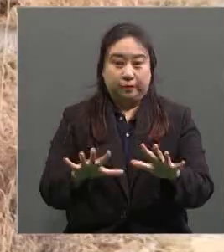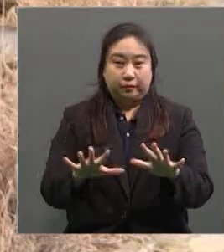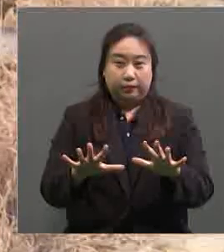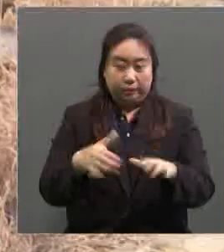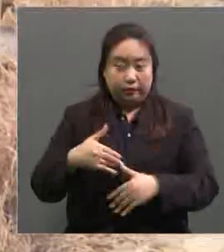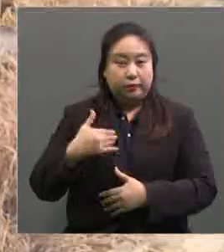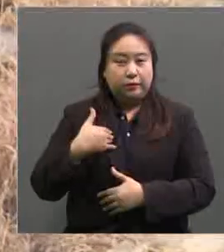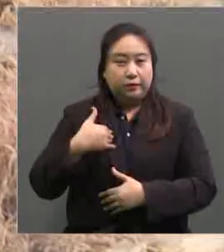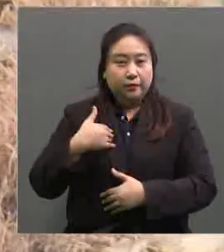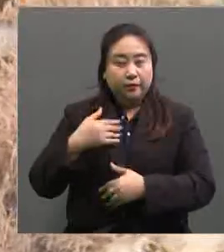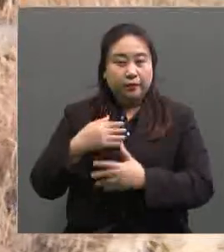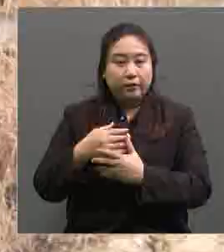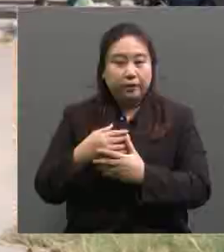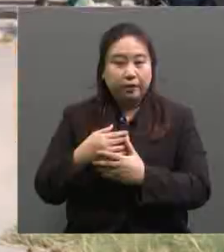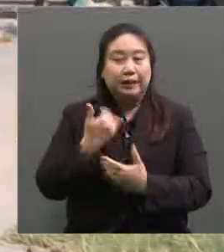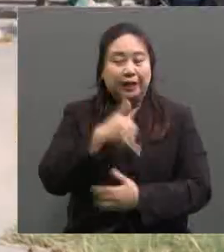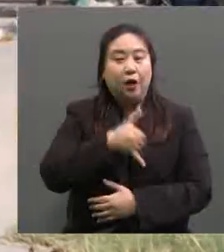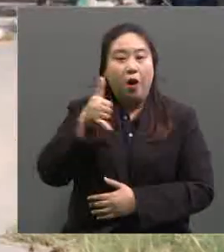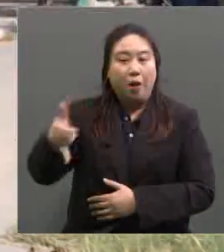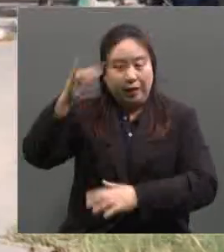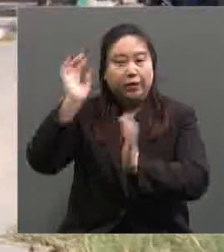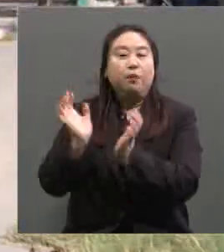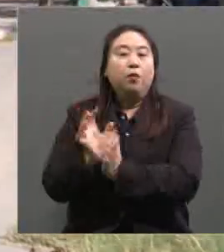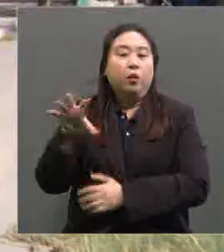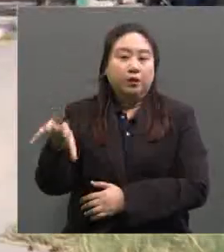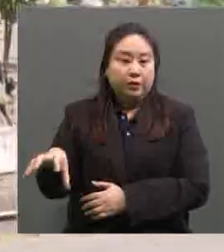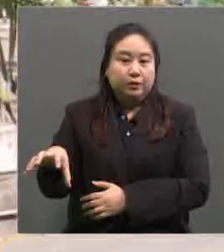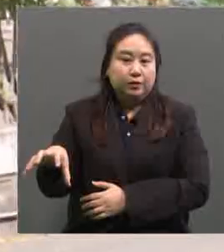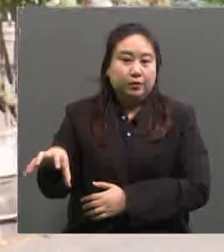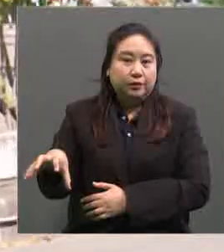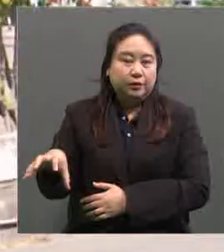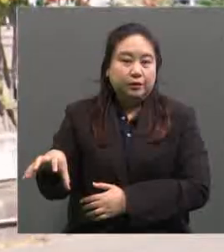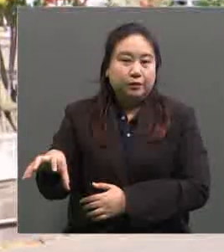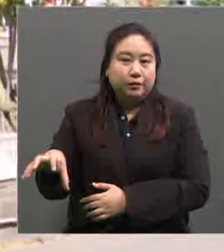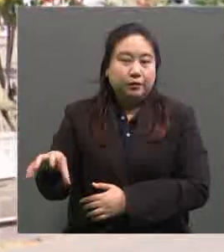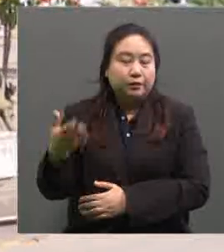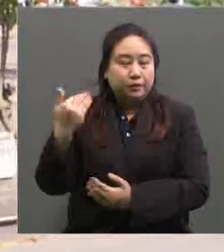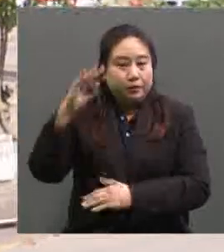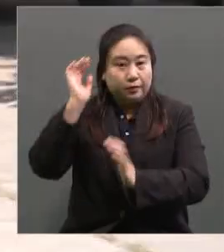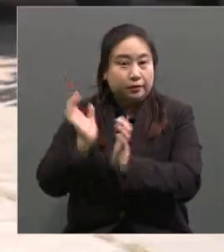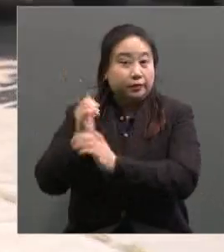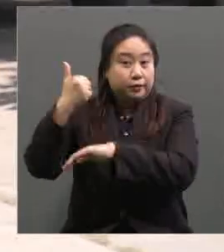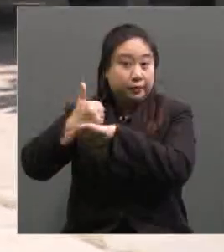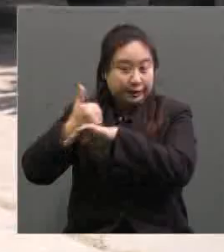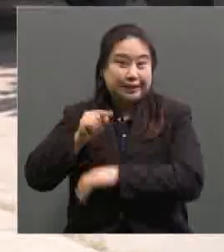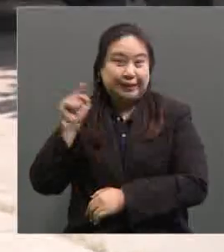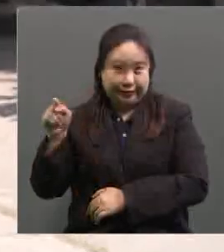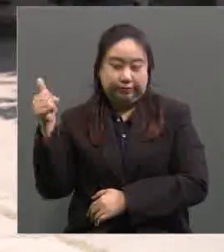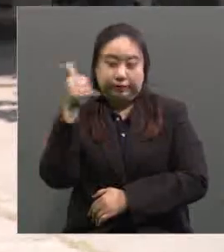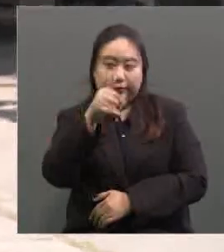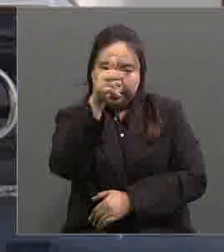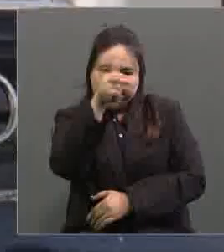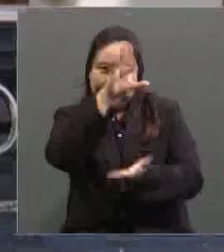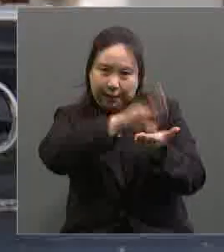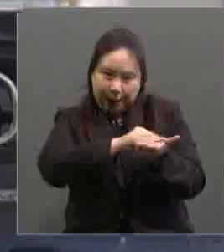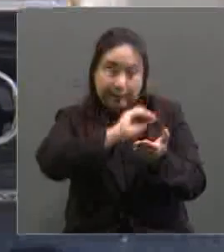การกับตำรวจสถานีตำรวจภูธรประตูน้ำจุฬาลงกรค่ะซึ่งทางผู้กำกับได้สั่งให้ชุดสืบสวนเนี่ยลงไปเก็บภาพแล้วก็ไปดู